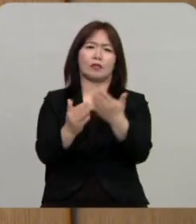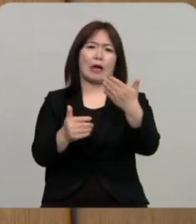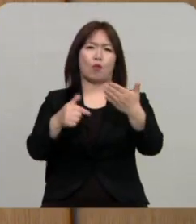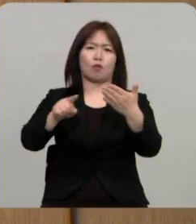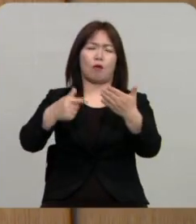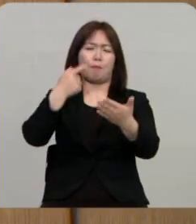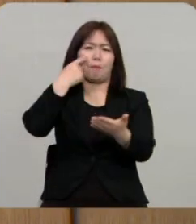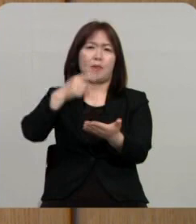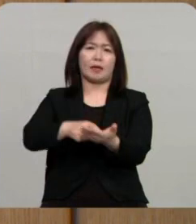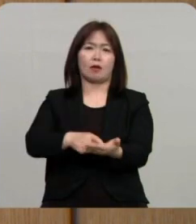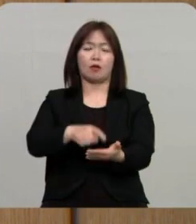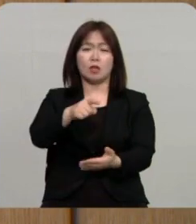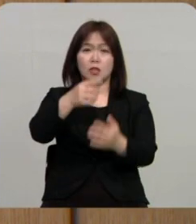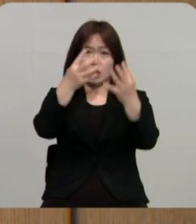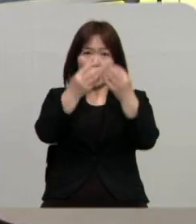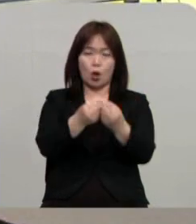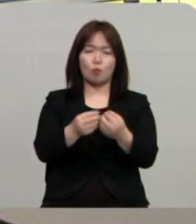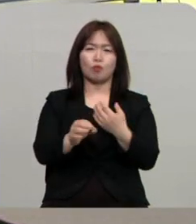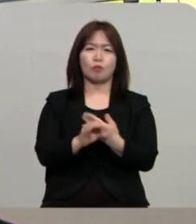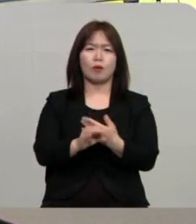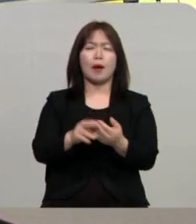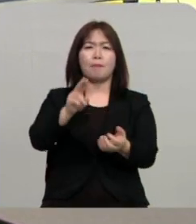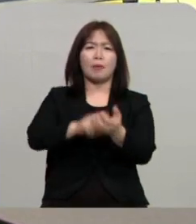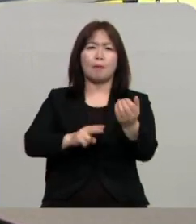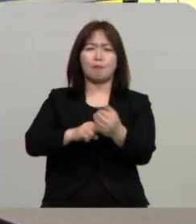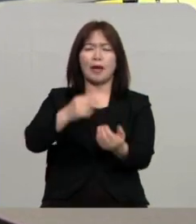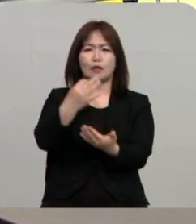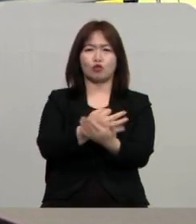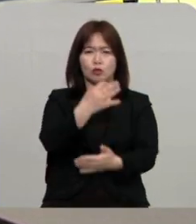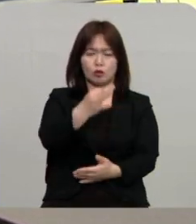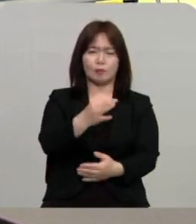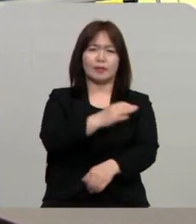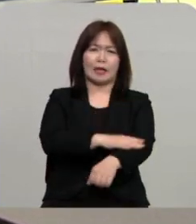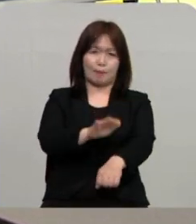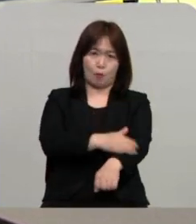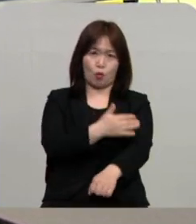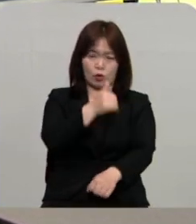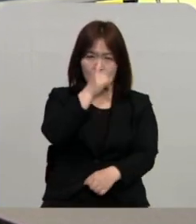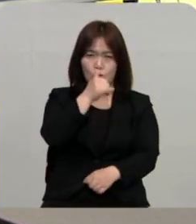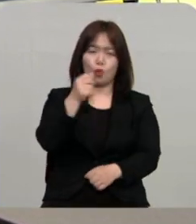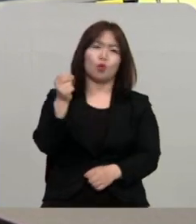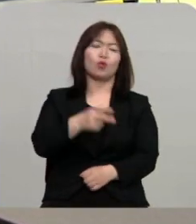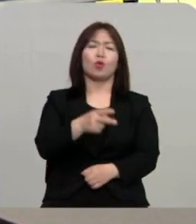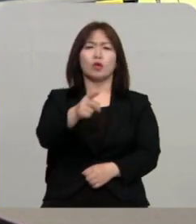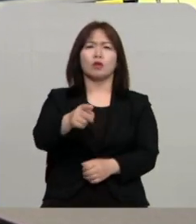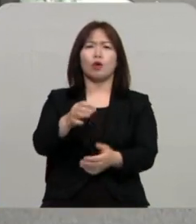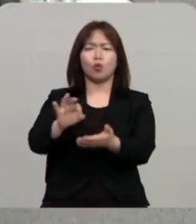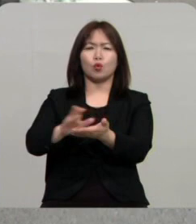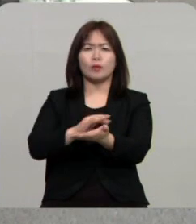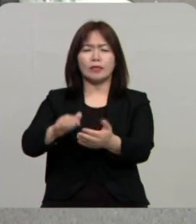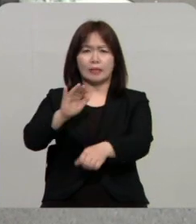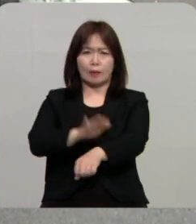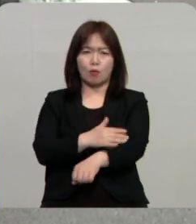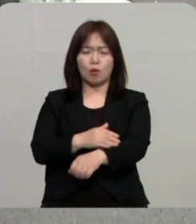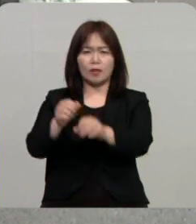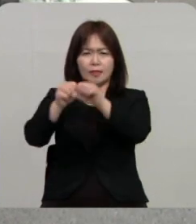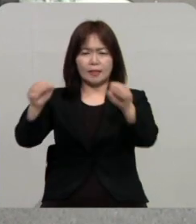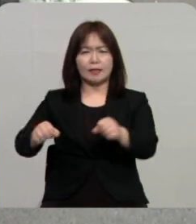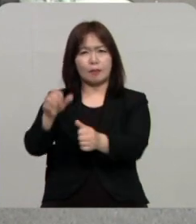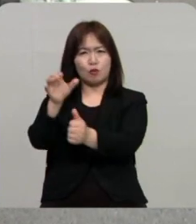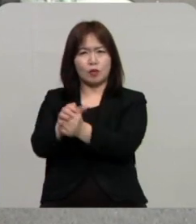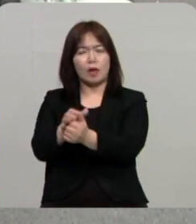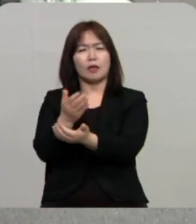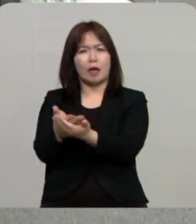적발했습니다. 적발 사례를 보면 판매 수익금 부당 운용과 가맹점 정산 오류, 부적절한 시스템 위탁